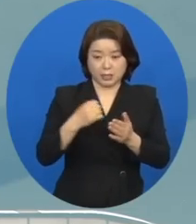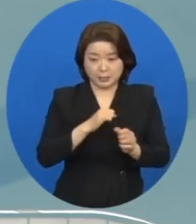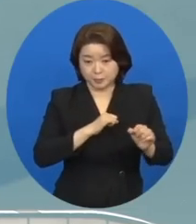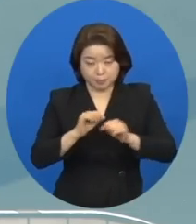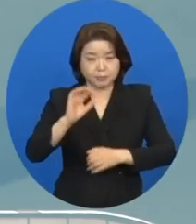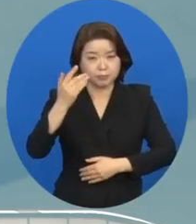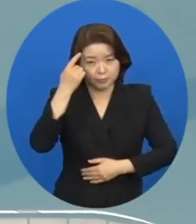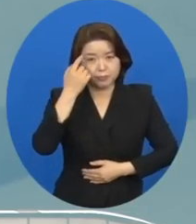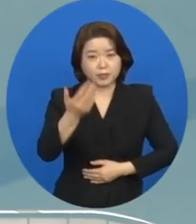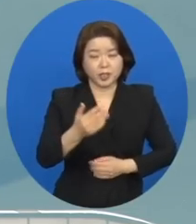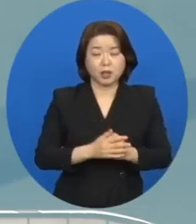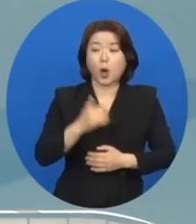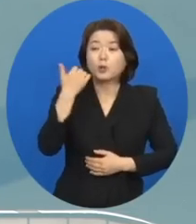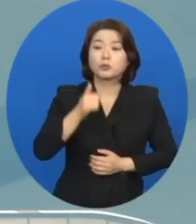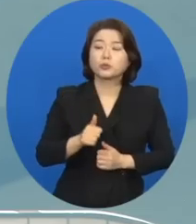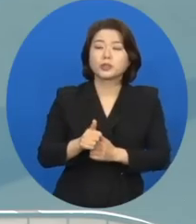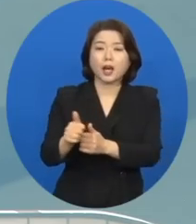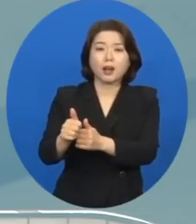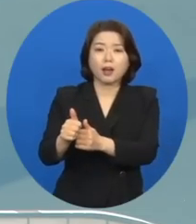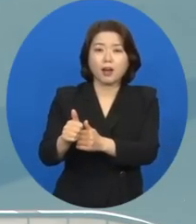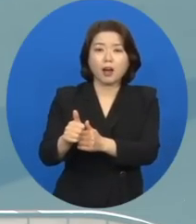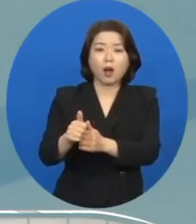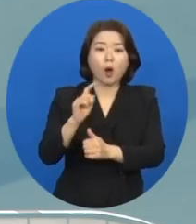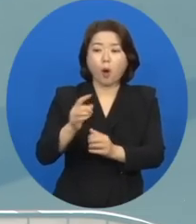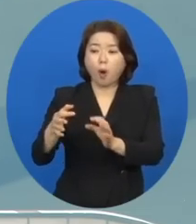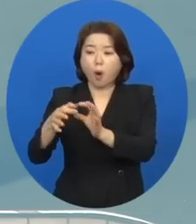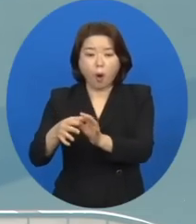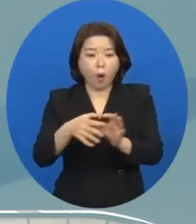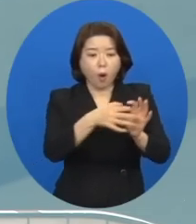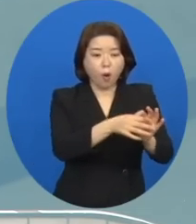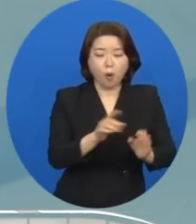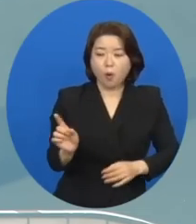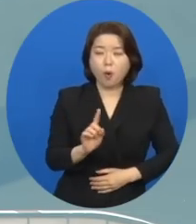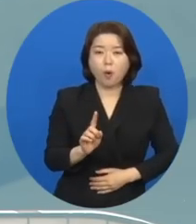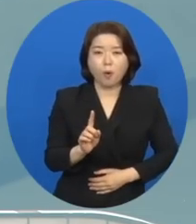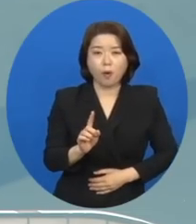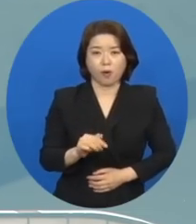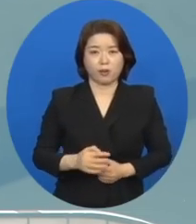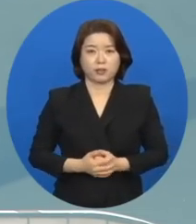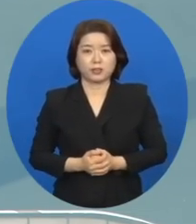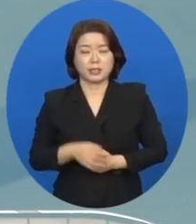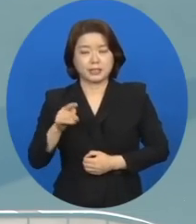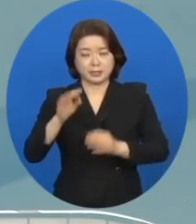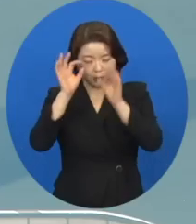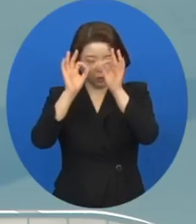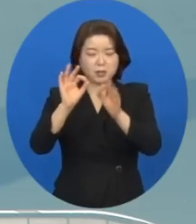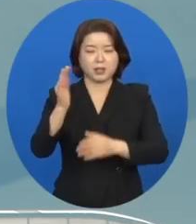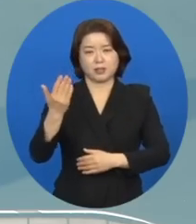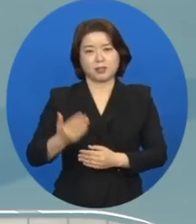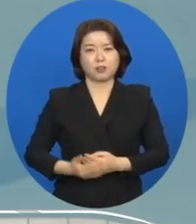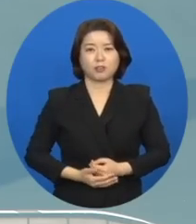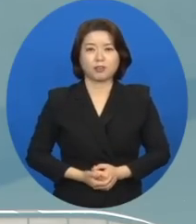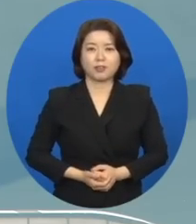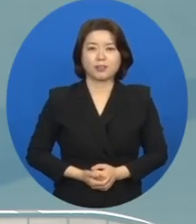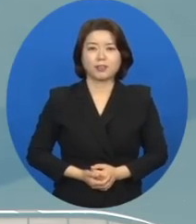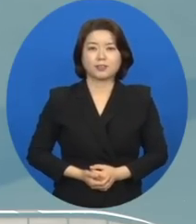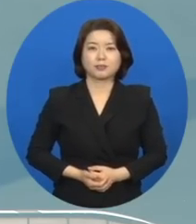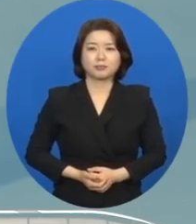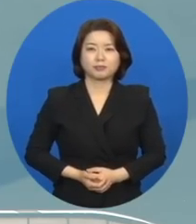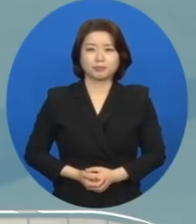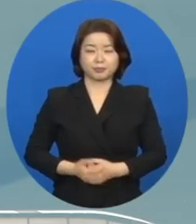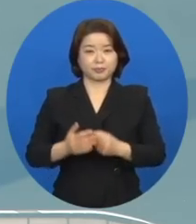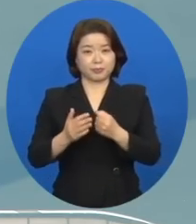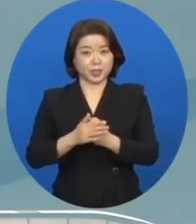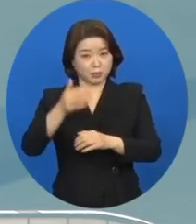누구를 따를 것인가, 어느 편에 설 것인가, 그걸 보라는 것이죠.